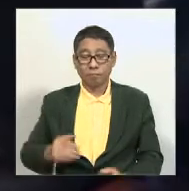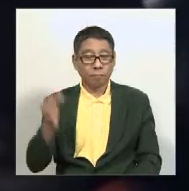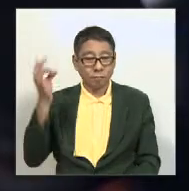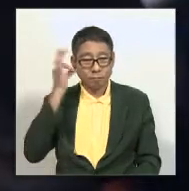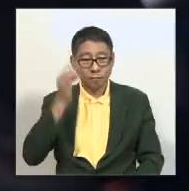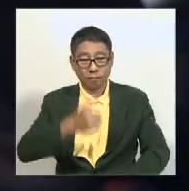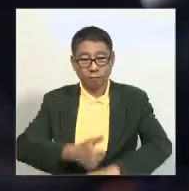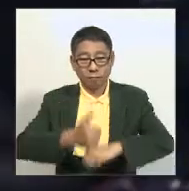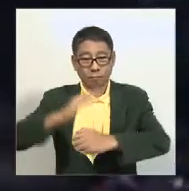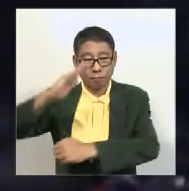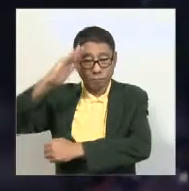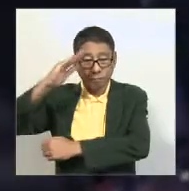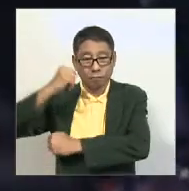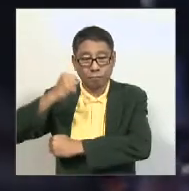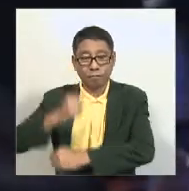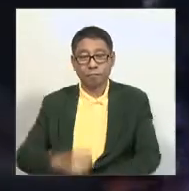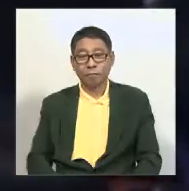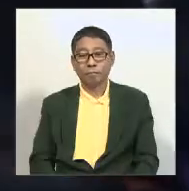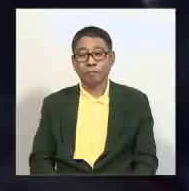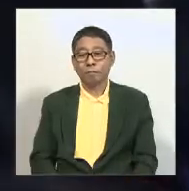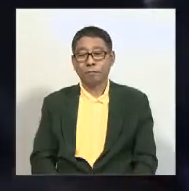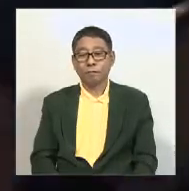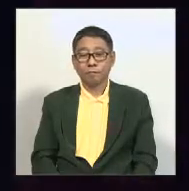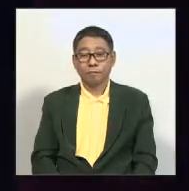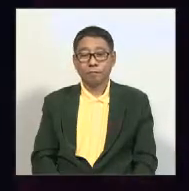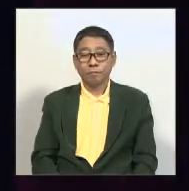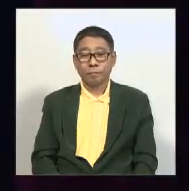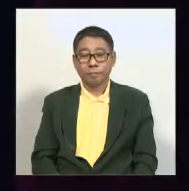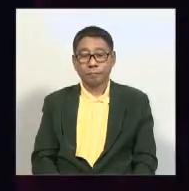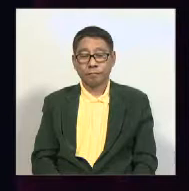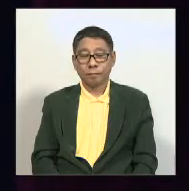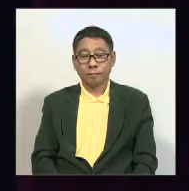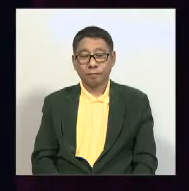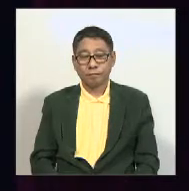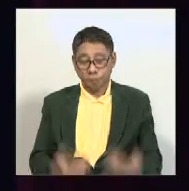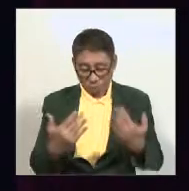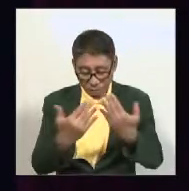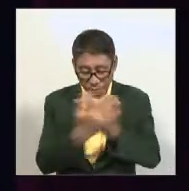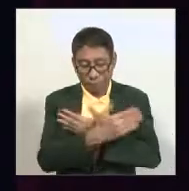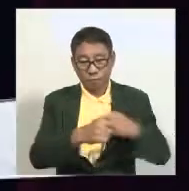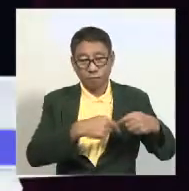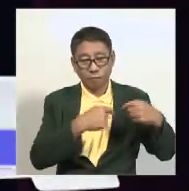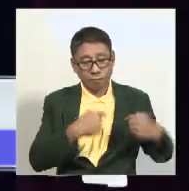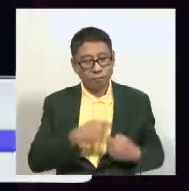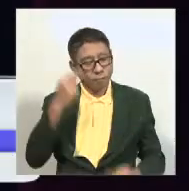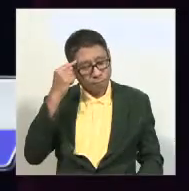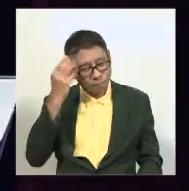ราไปฟังเสียงของท่านผู้บัญชาการทหารบกกันครับ ท่านกลับตัวกลับใจนะครับว่าแนวคิดที่มัน